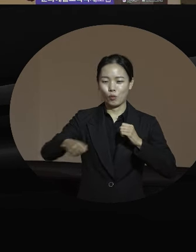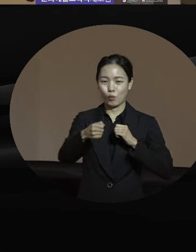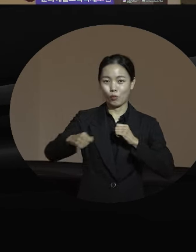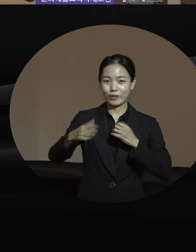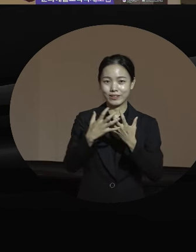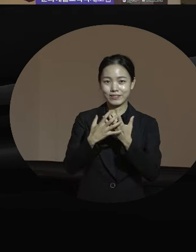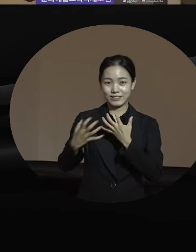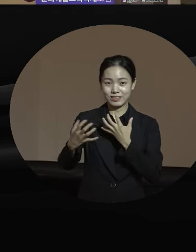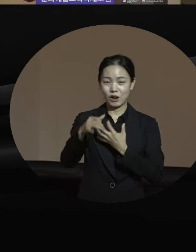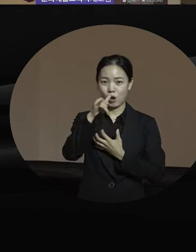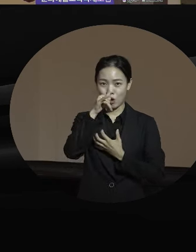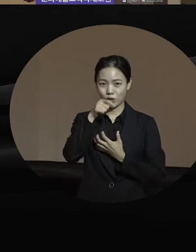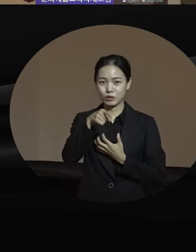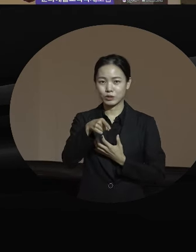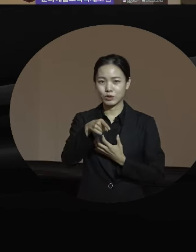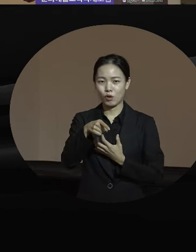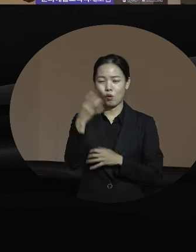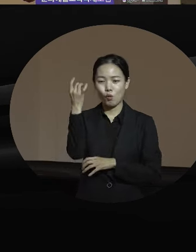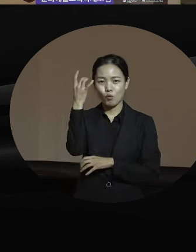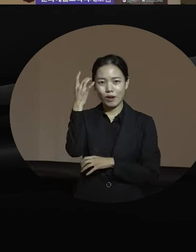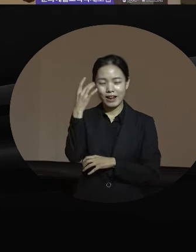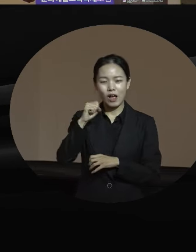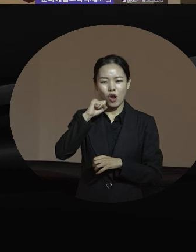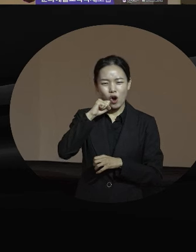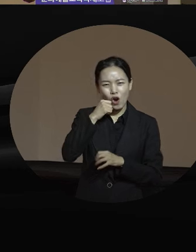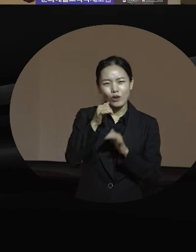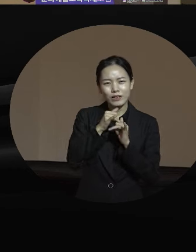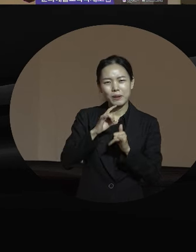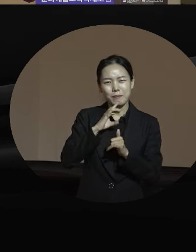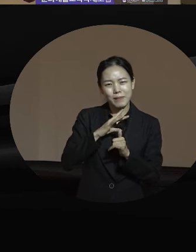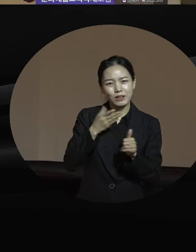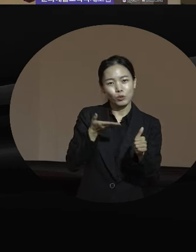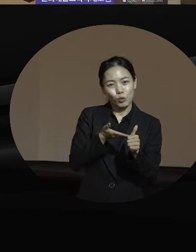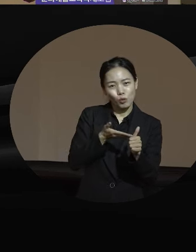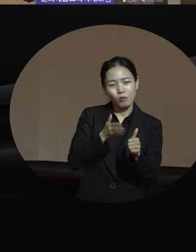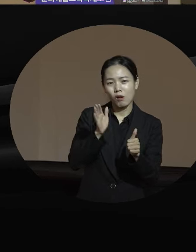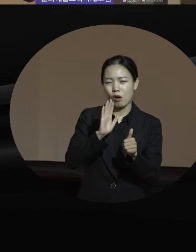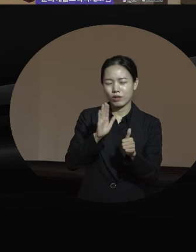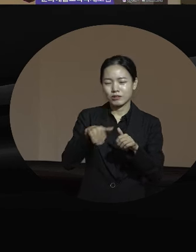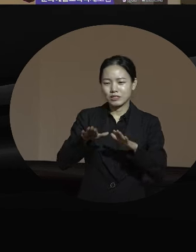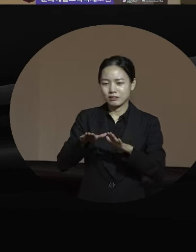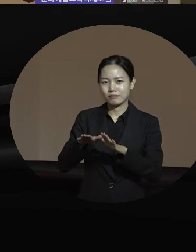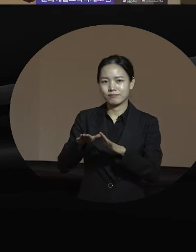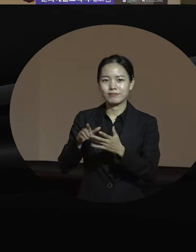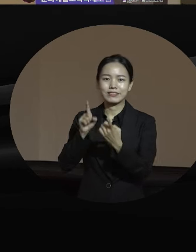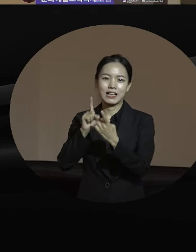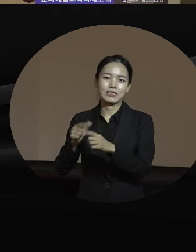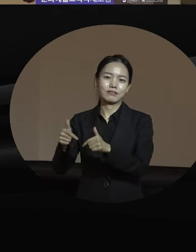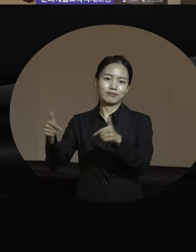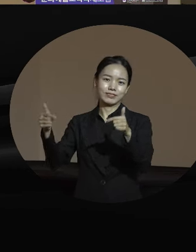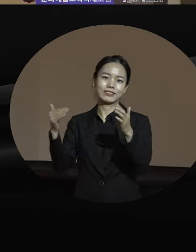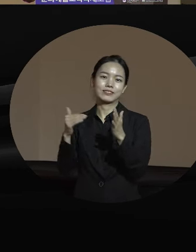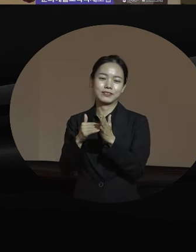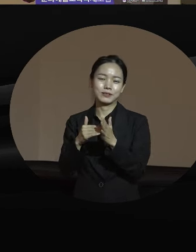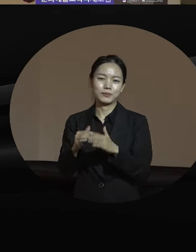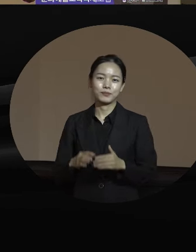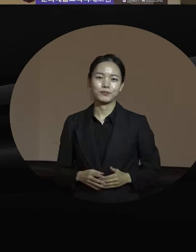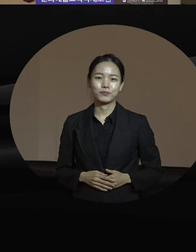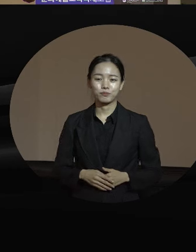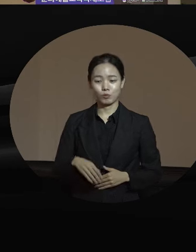할 수 있습니다. 전국에서 3천 명의 단원들이 6년간의 포괄적인 음악 교육을 통해서 자존감을